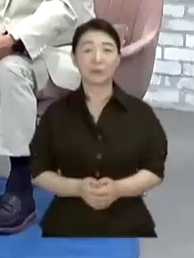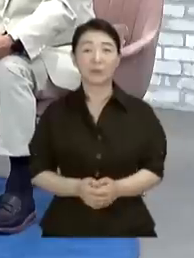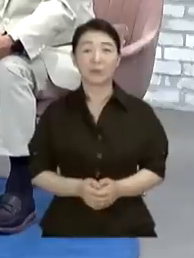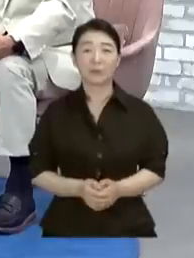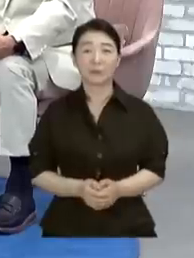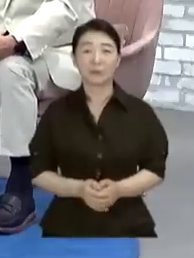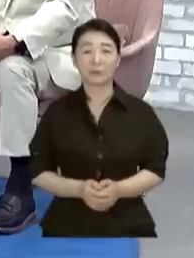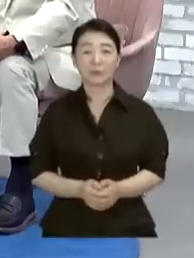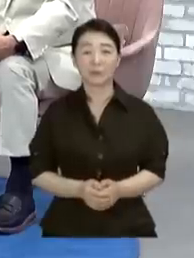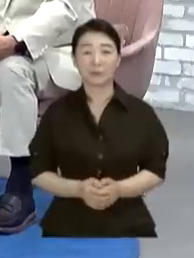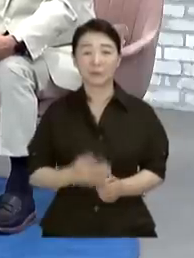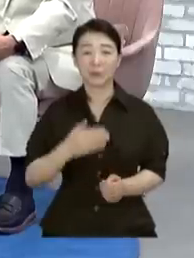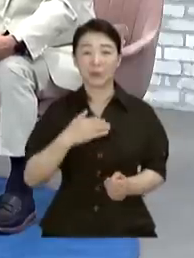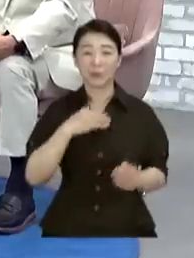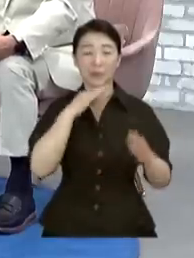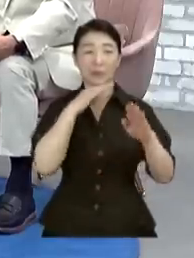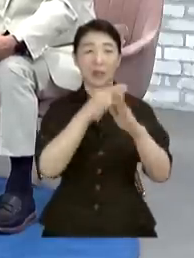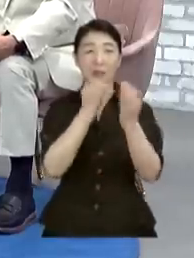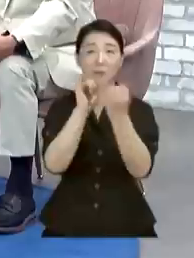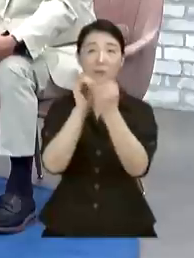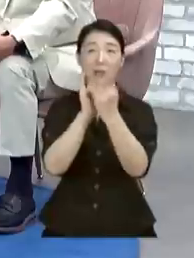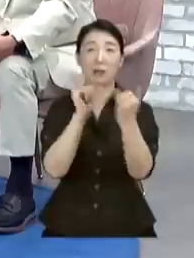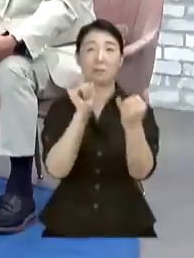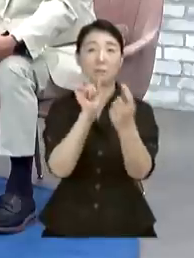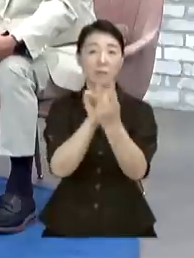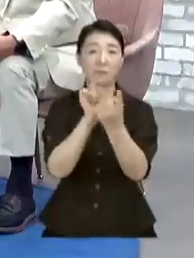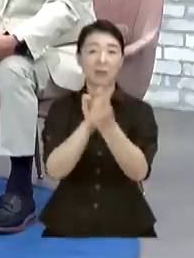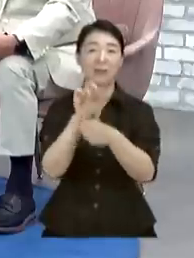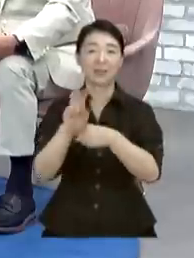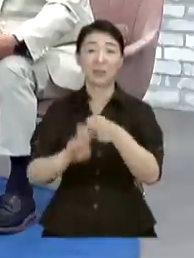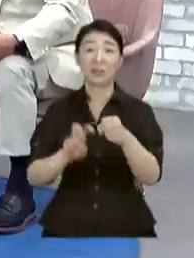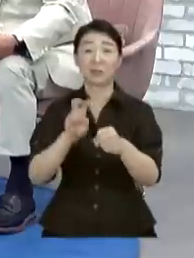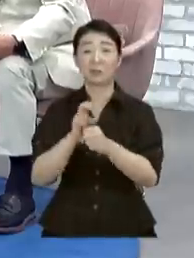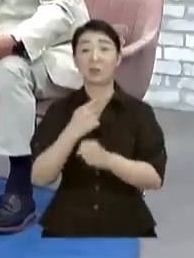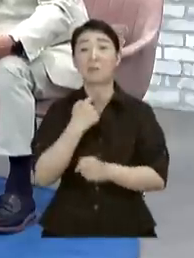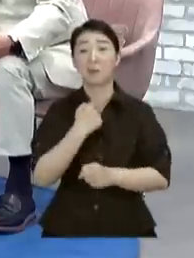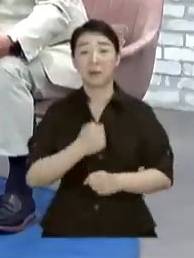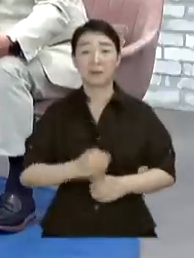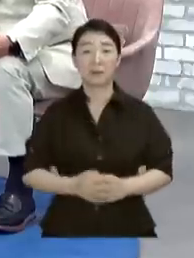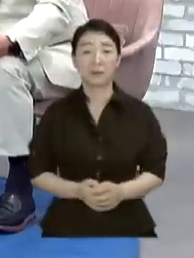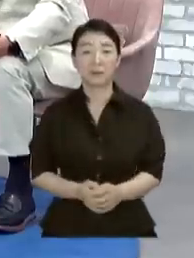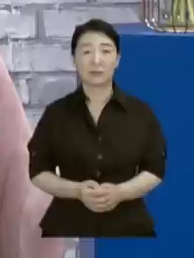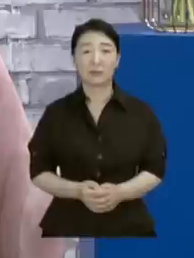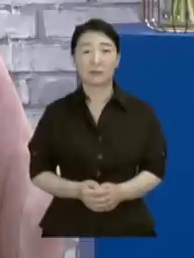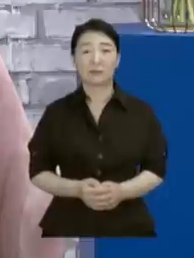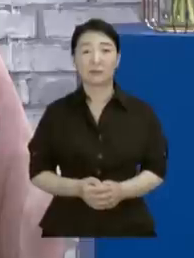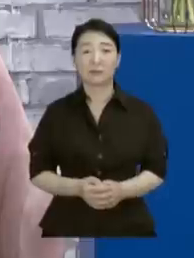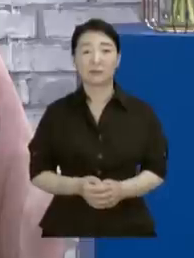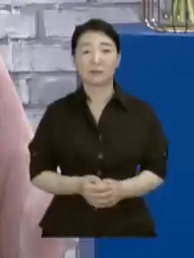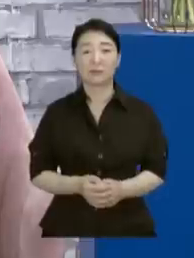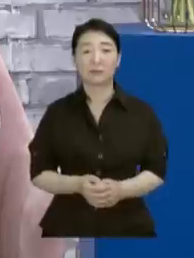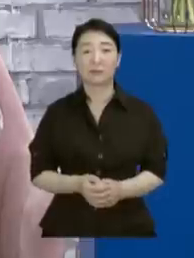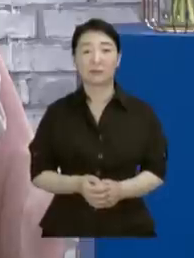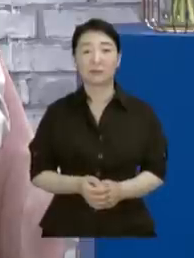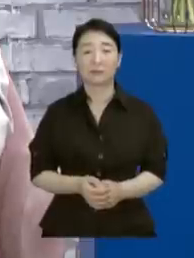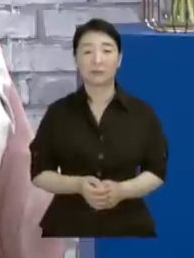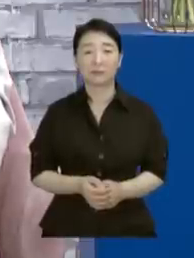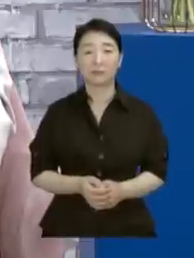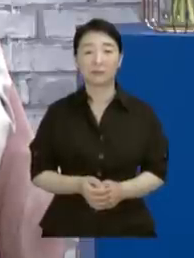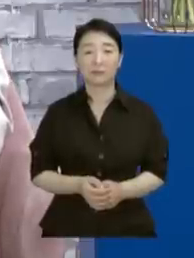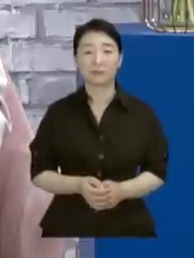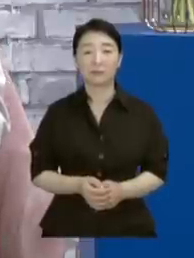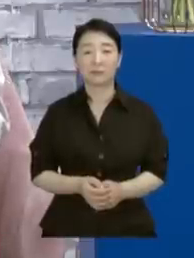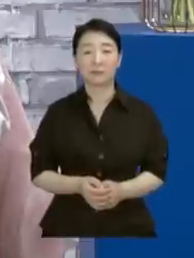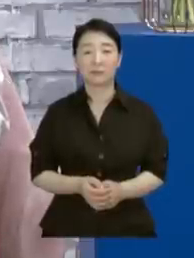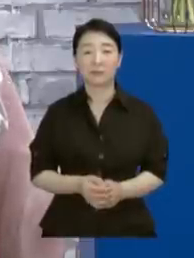되셨어요? 저는 탈북민을 만난 지 한 20년 정도 됐어요. 20년? 네. 20년 됐습니다. 그러면은 와.